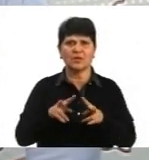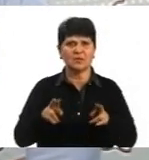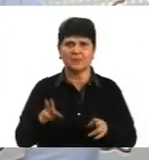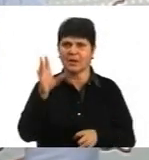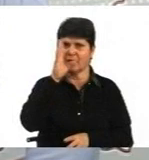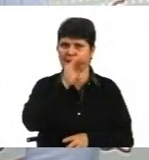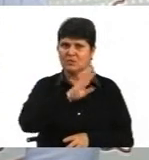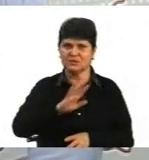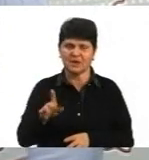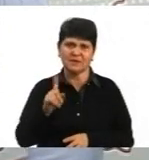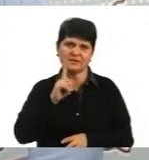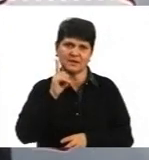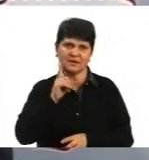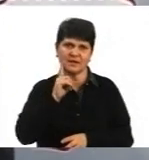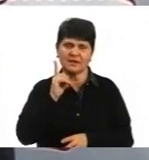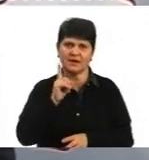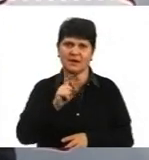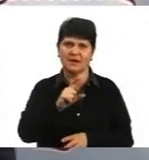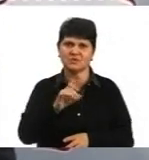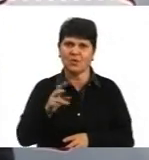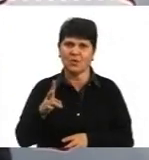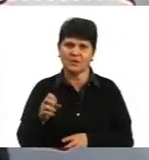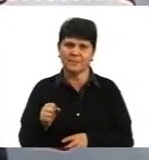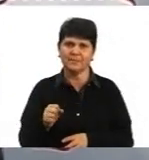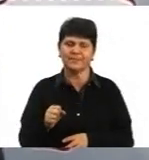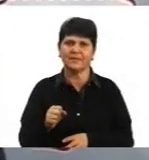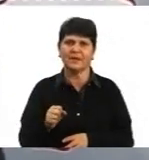встигнете, хіба що випадково. Чи є в нас запитання? Якщо